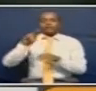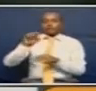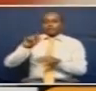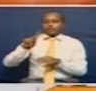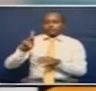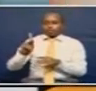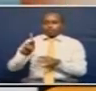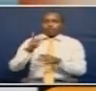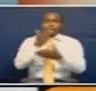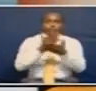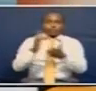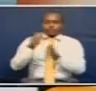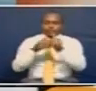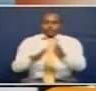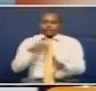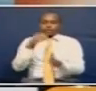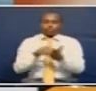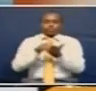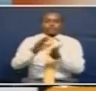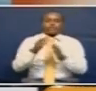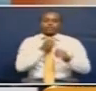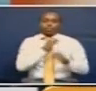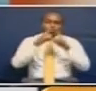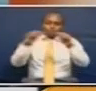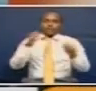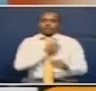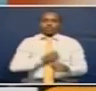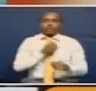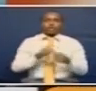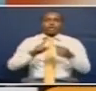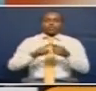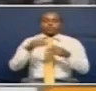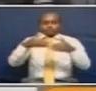ni miongoni mwa viongozi mbalimbali waliotuma risala za rambirambi kwa jamaa na